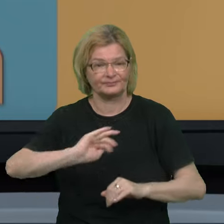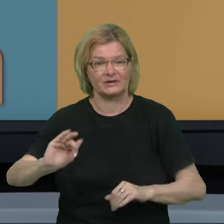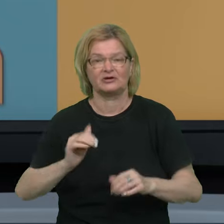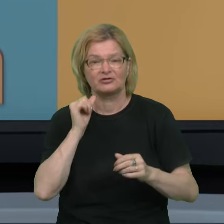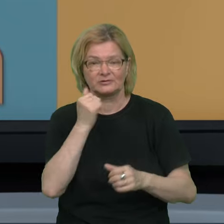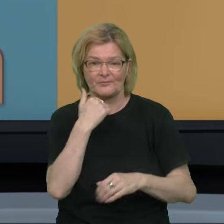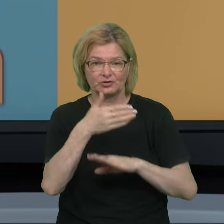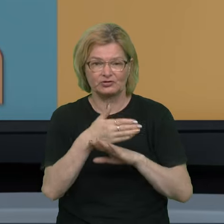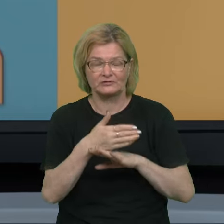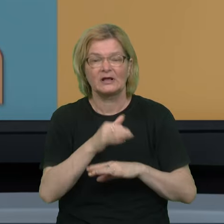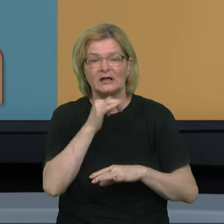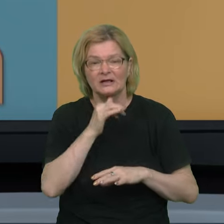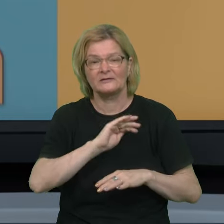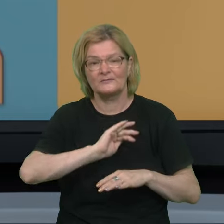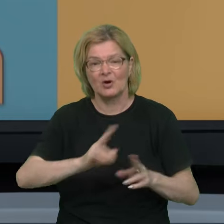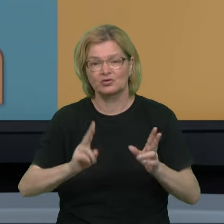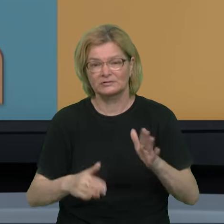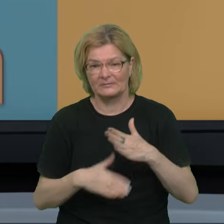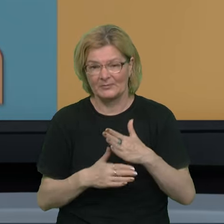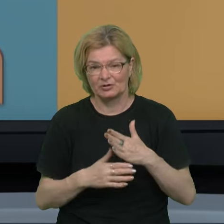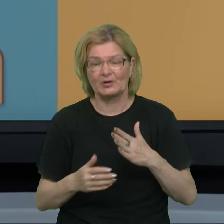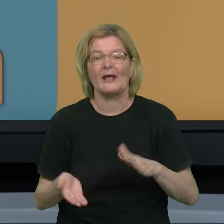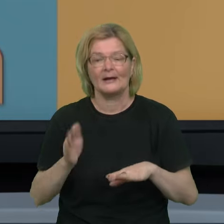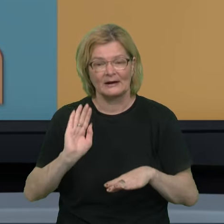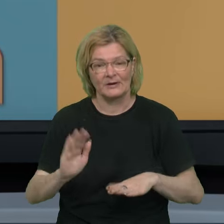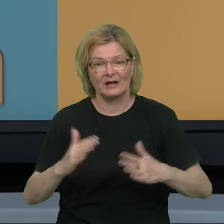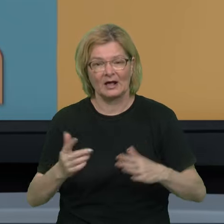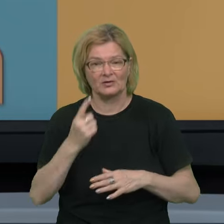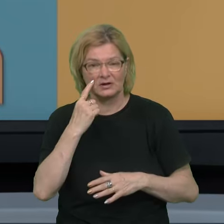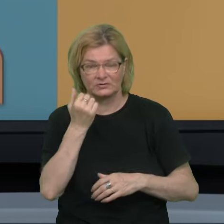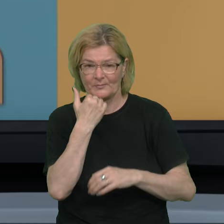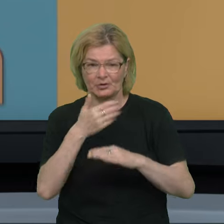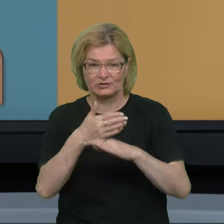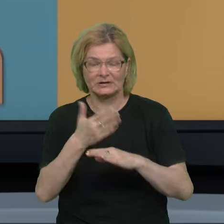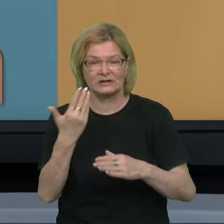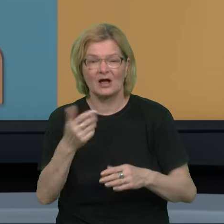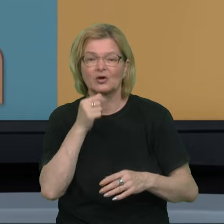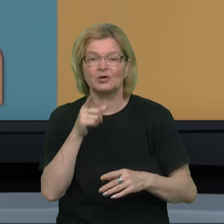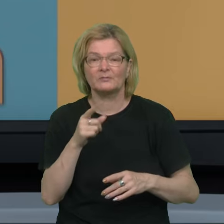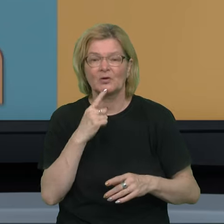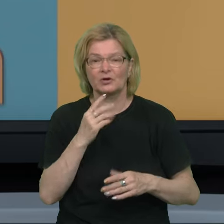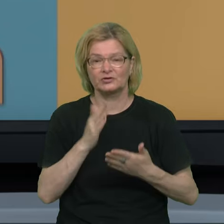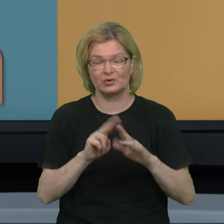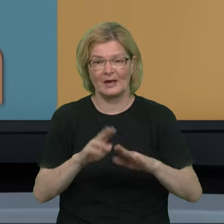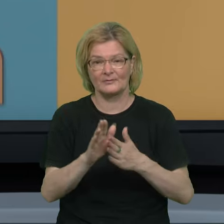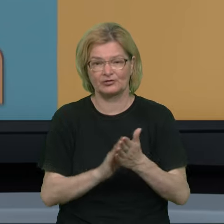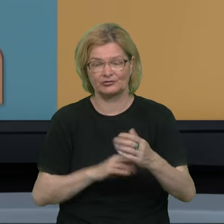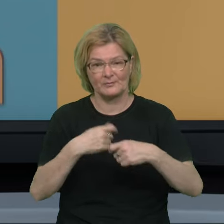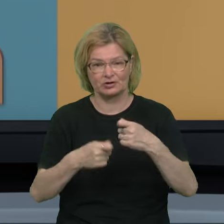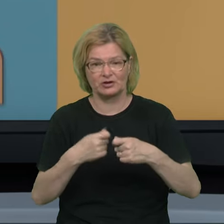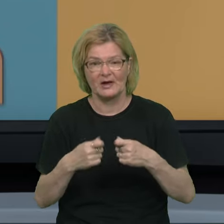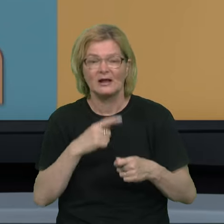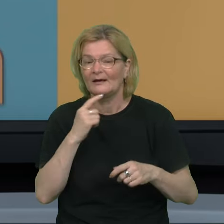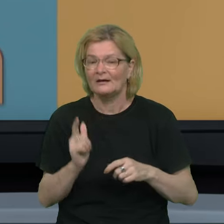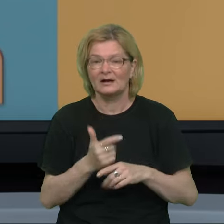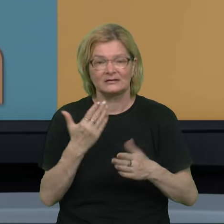o specifičnostima ženskog poduzetništva i mogućnostima potpore. Namijenjena je kako iskusnim poduzetnicama, tako i onima koje su na